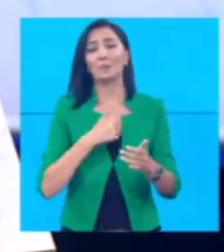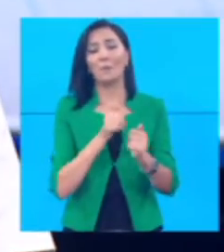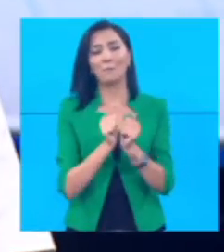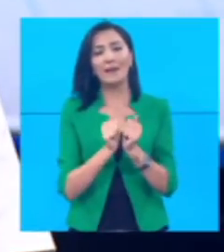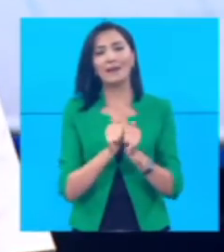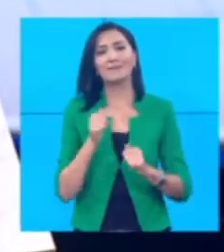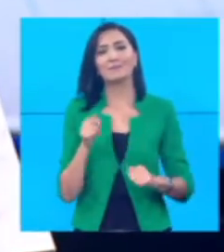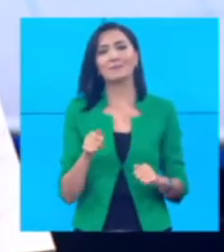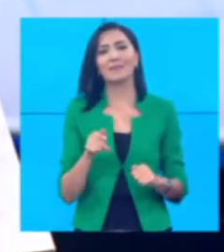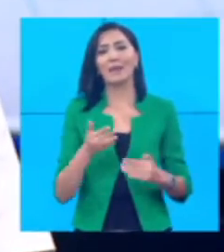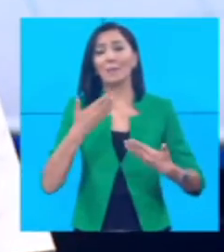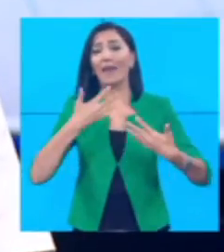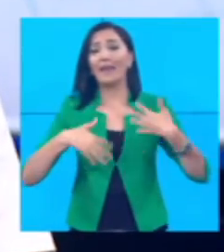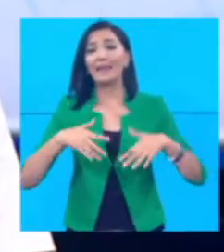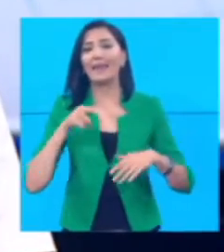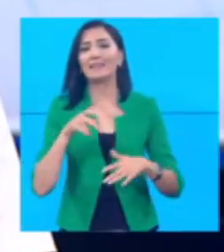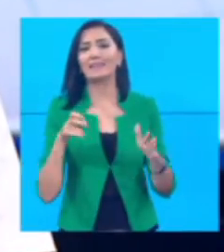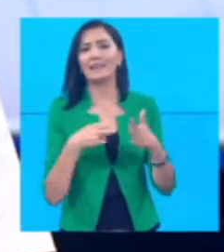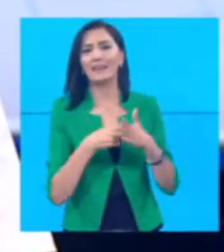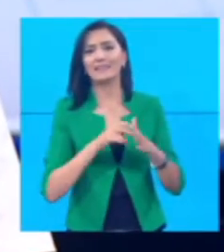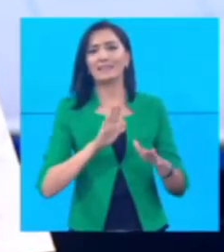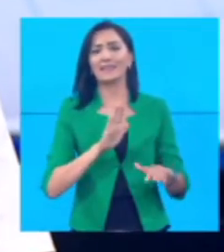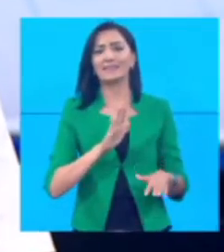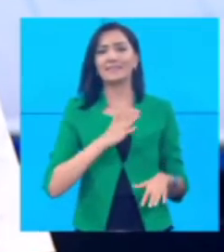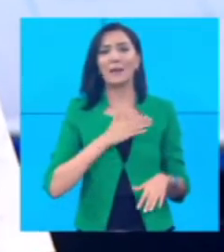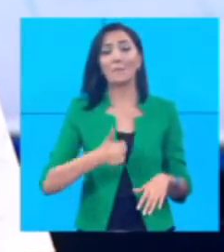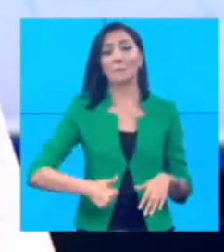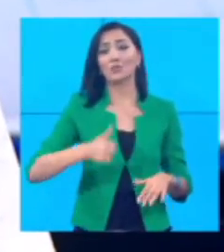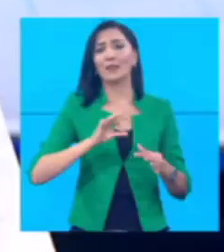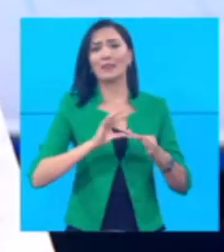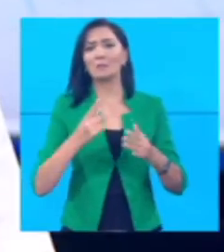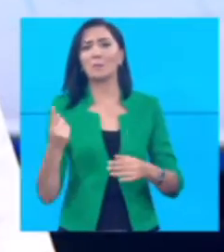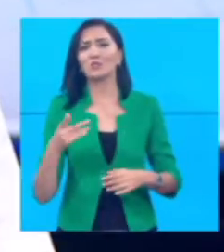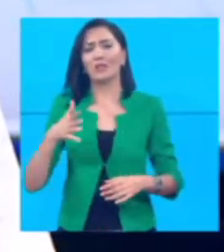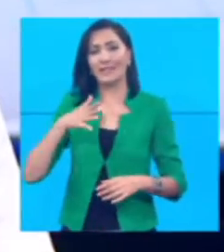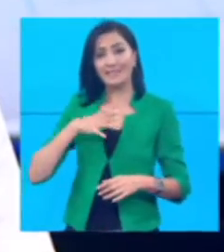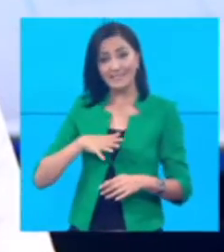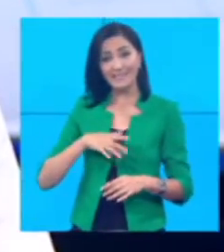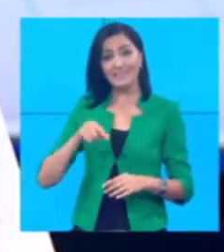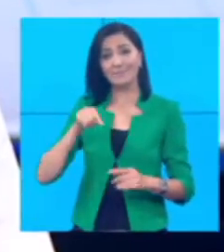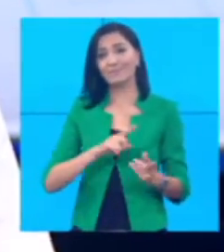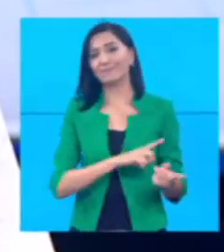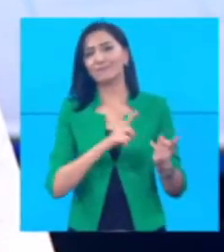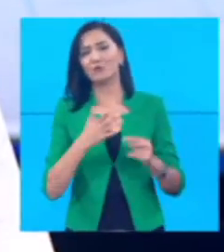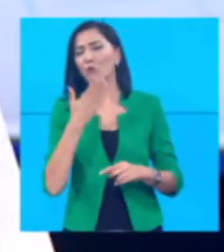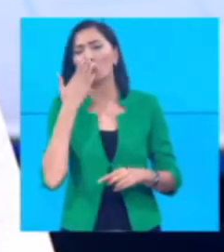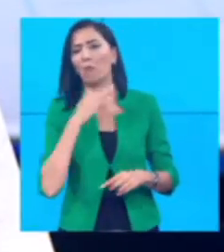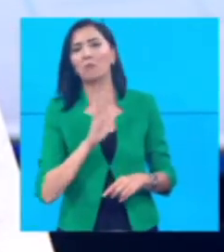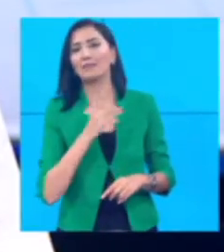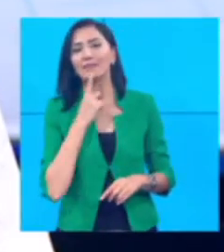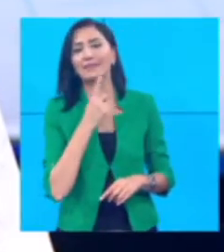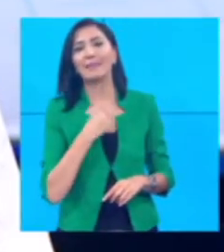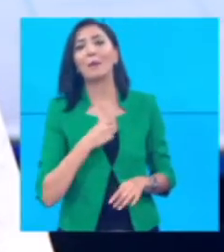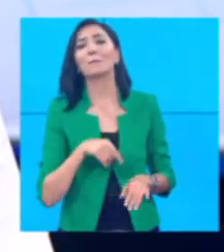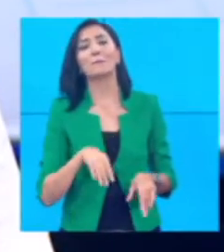arkadaşlarımla beraberim. Engelliler adına Sayın Başkanım'dan ne zaman bir şey istersek bugüne kadar yok